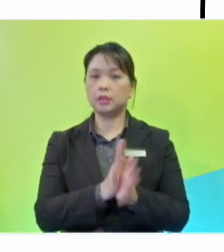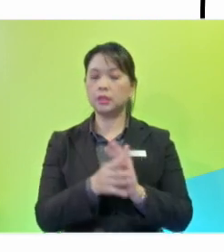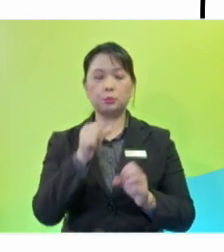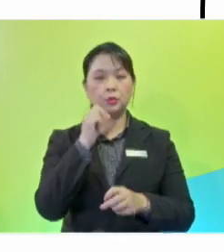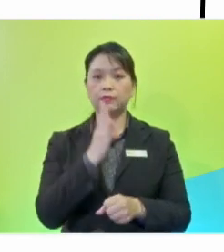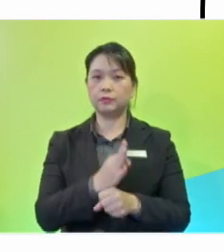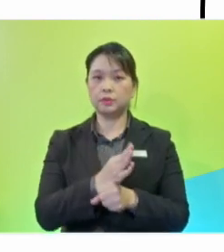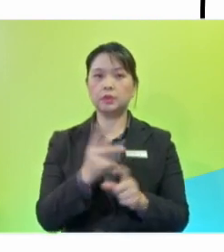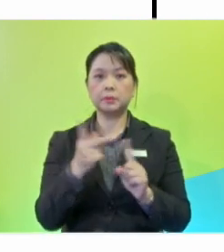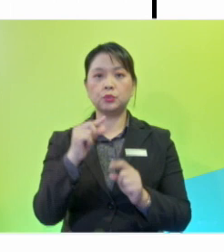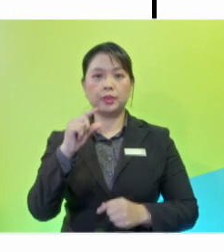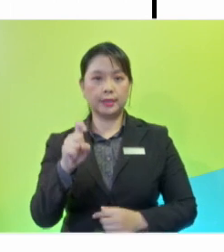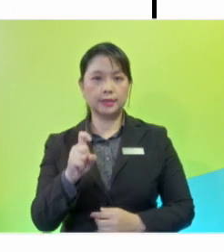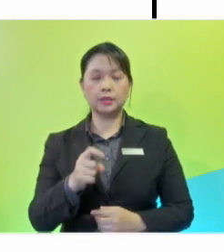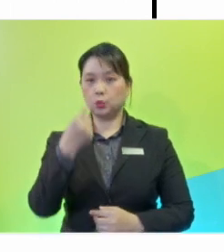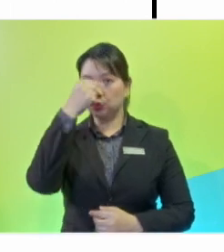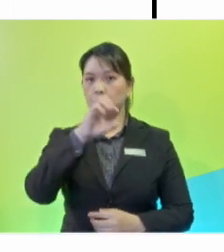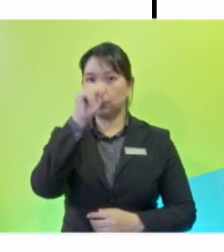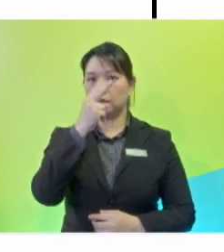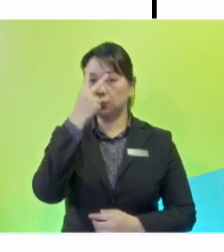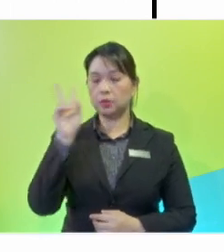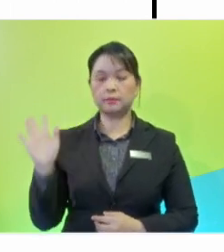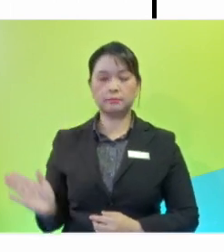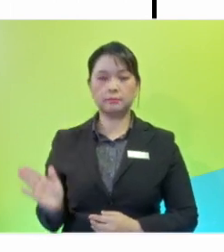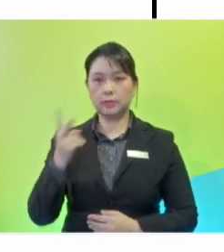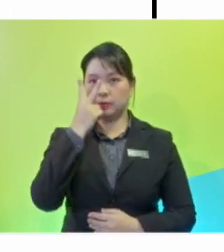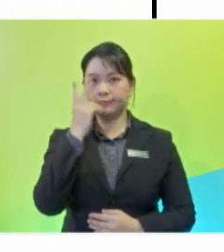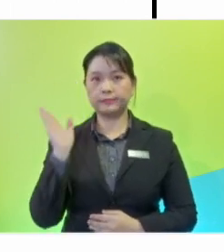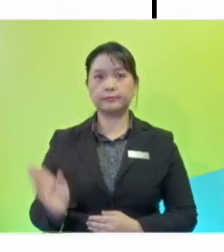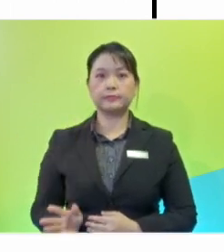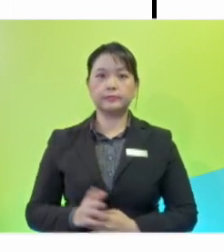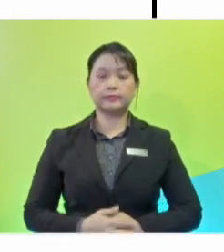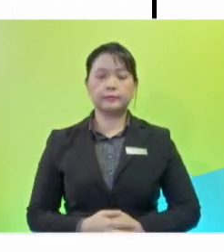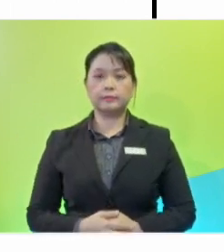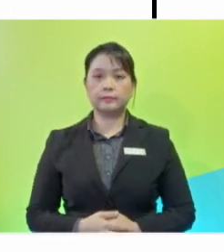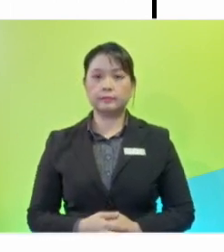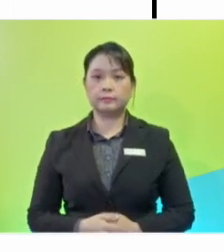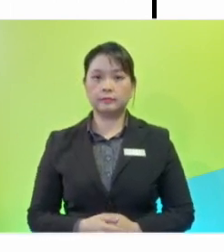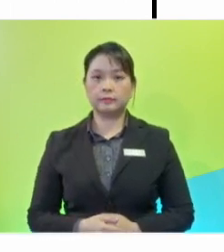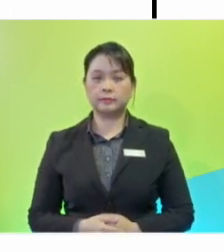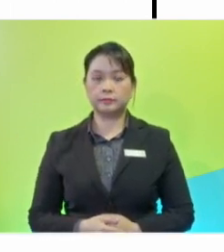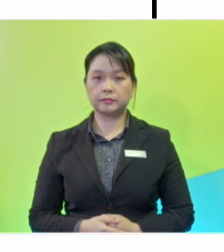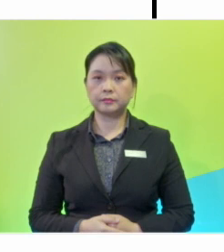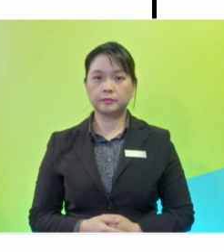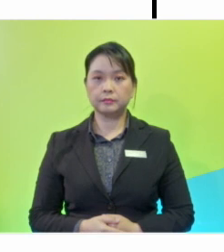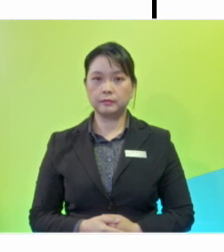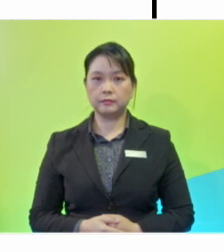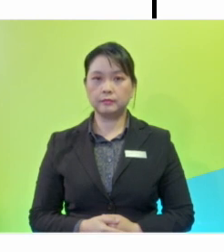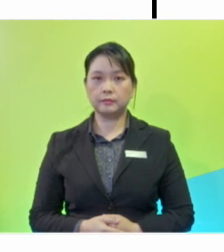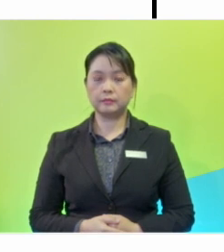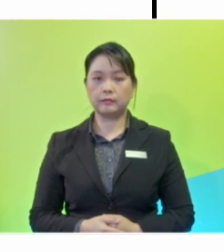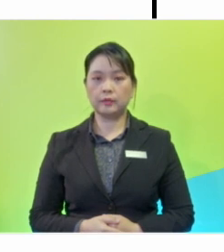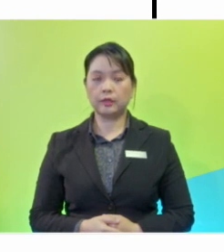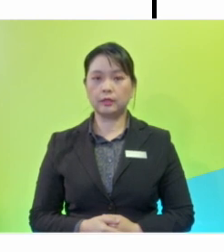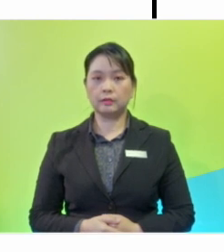oke untuk soal yang kedua diberi GX = 3x + 3 dan cari